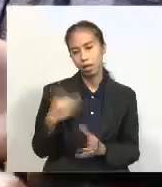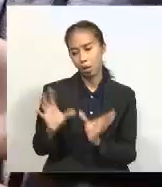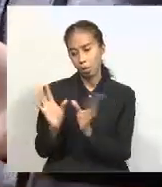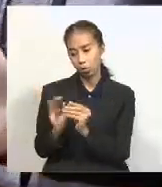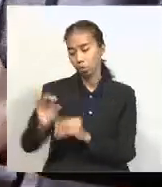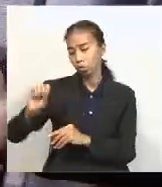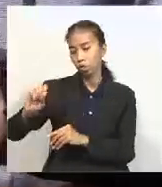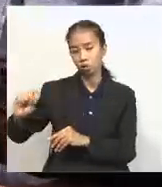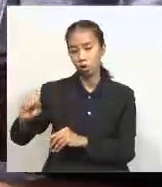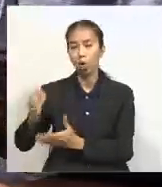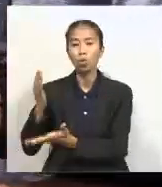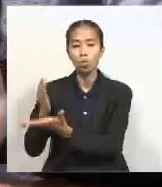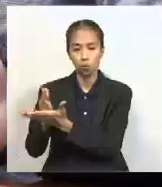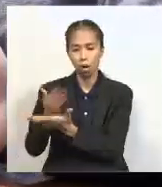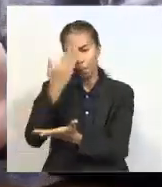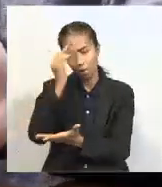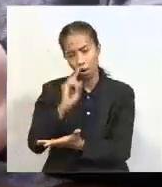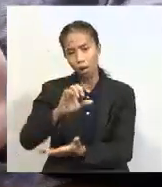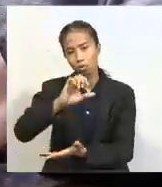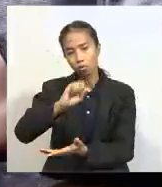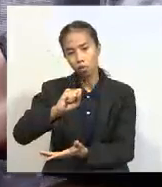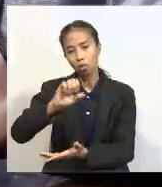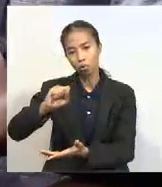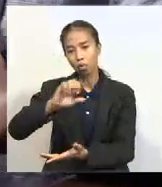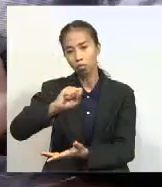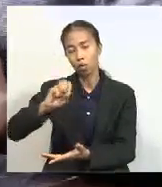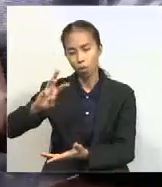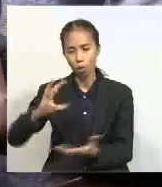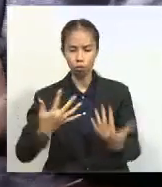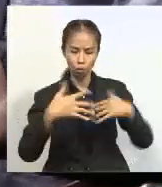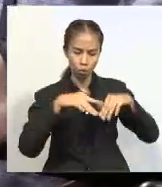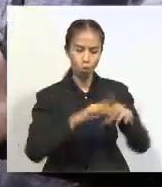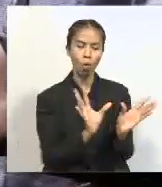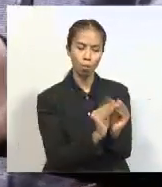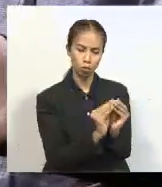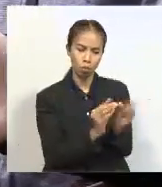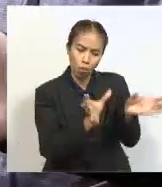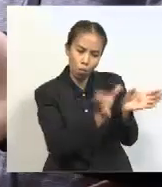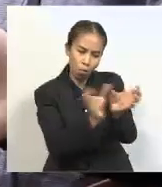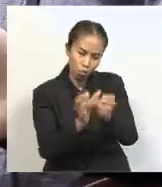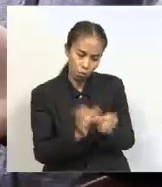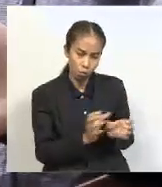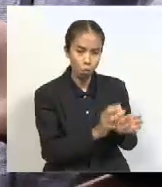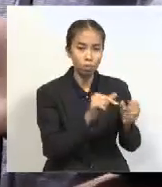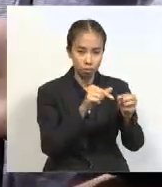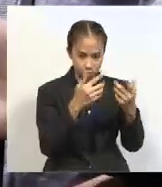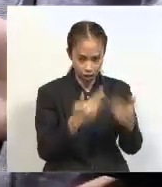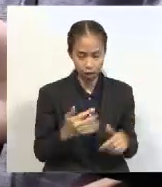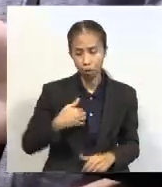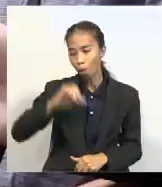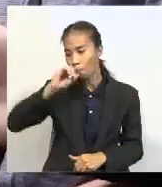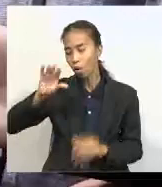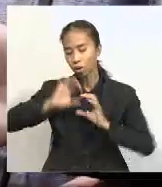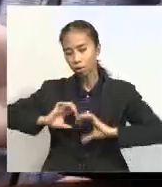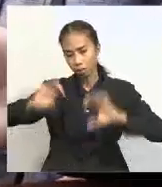ประชุมสสเพราะมีสสและสวกว่า50คนต้องเข้าร่วมการประชุมในคณะต่างๆอีกทั้งต้องแจ้งรัฐบาลเ